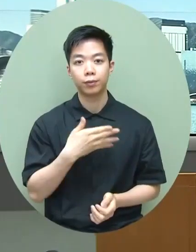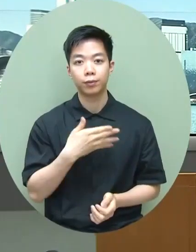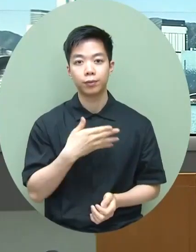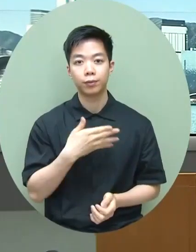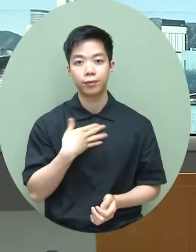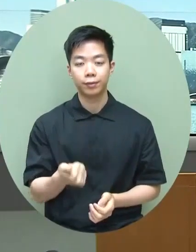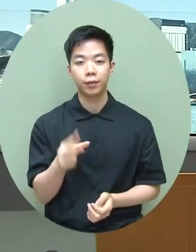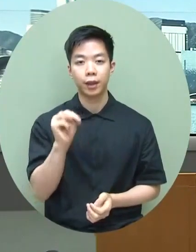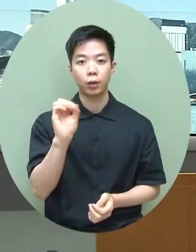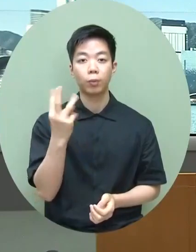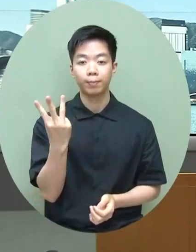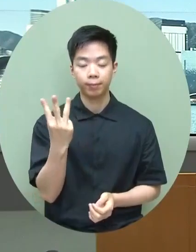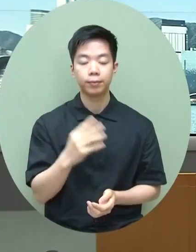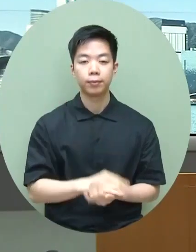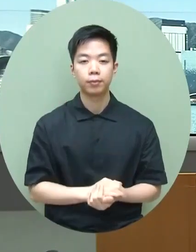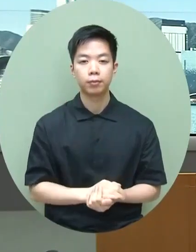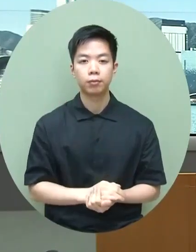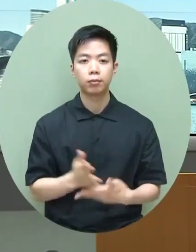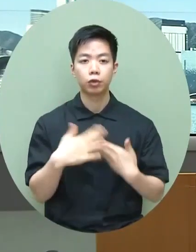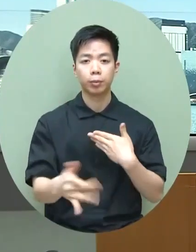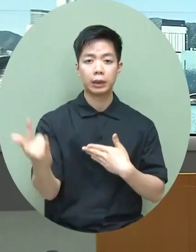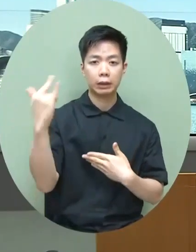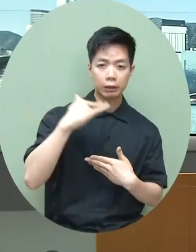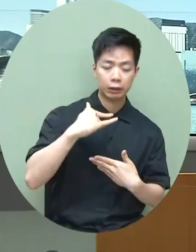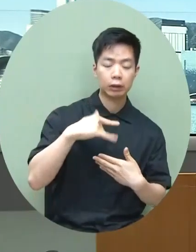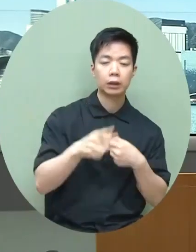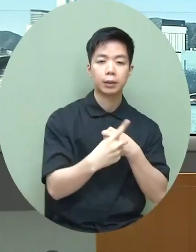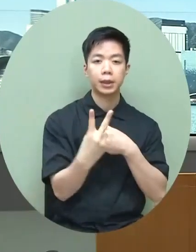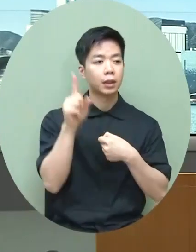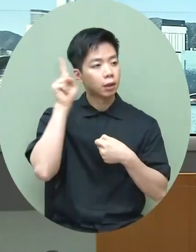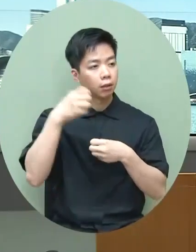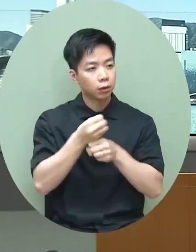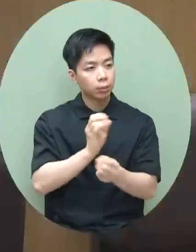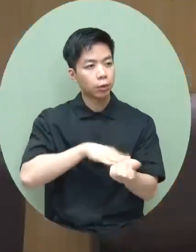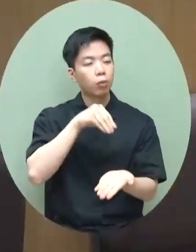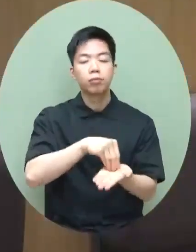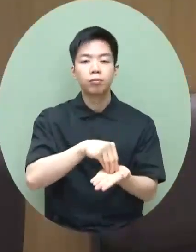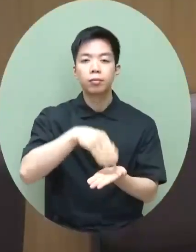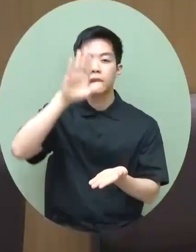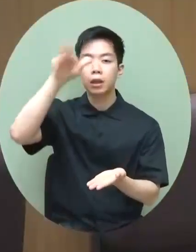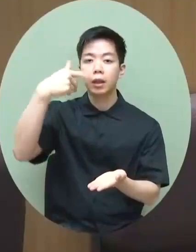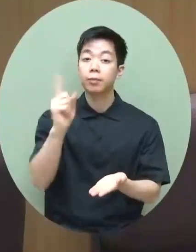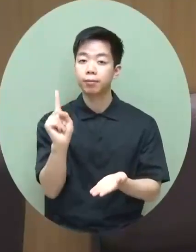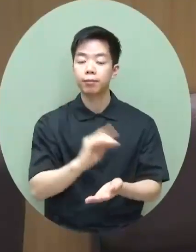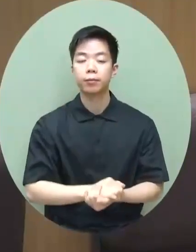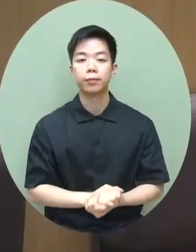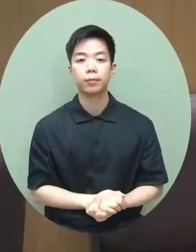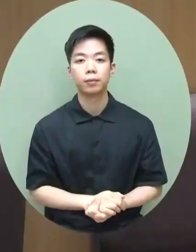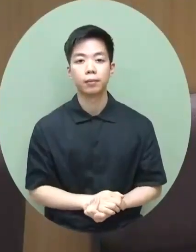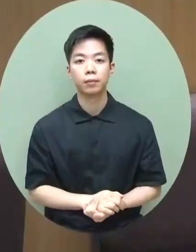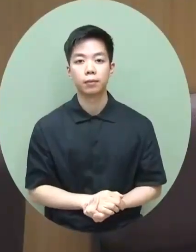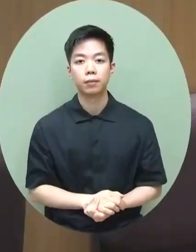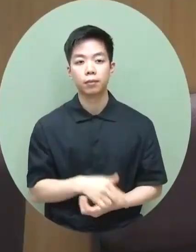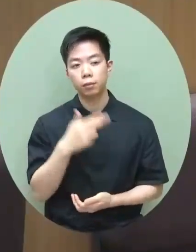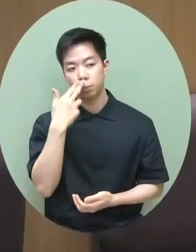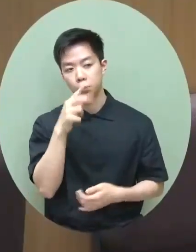嗰宗咧輸入個案第12日咧，其實佢係嚟自邊度啦？同埋想搞翻清楚係咪即係當局都估計佢係一個復陽嘅